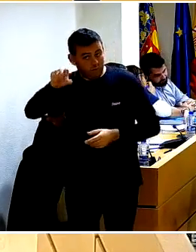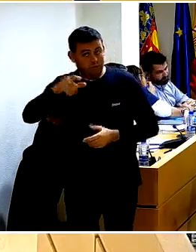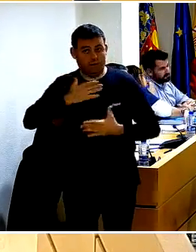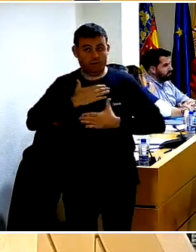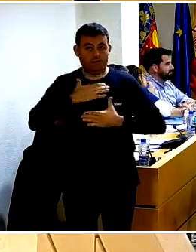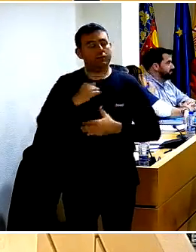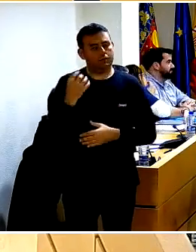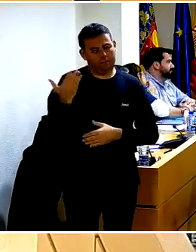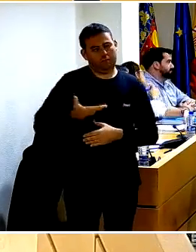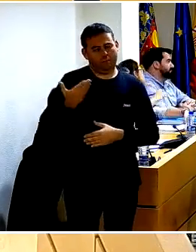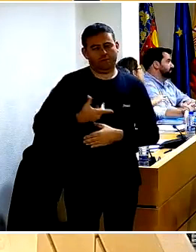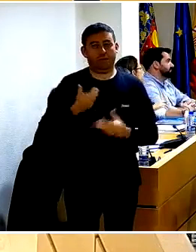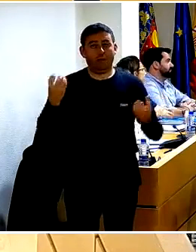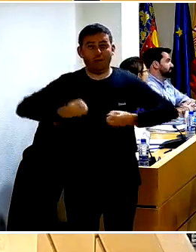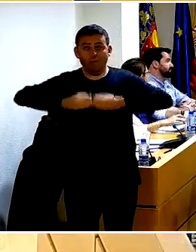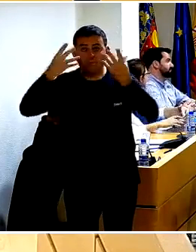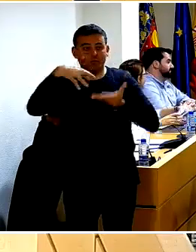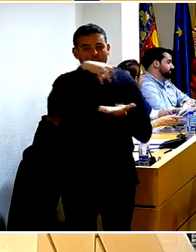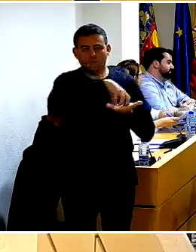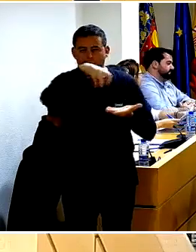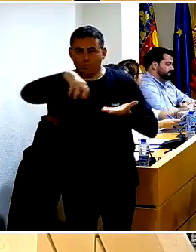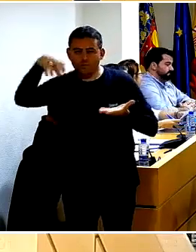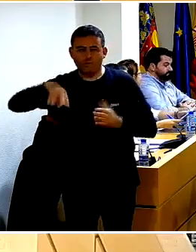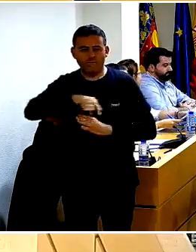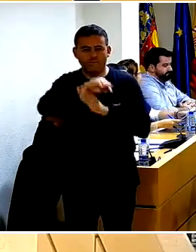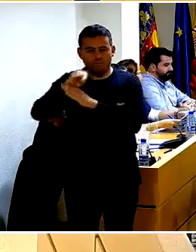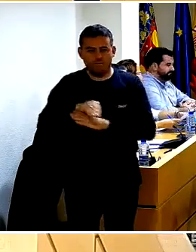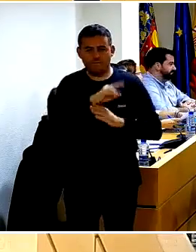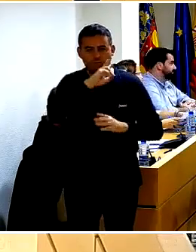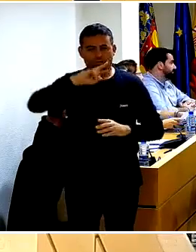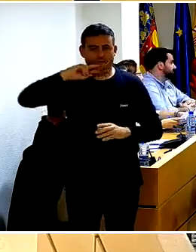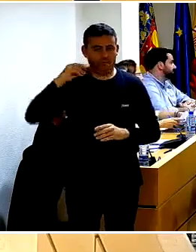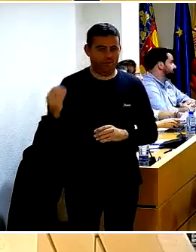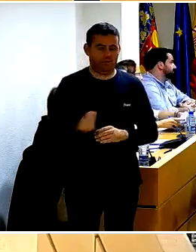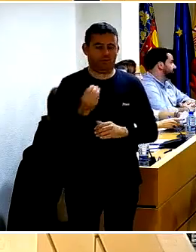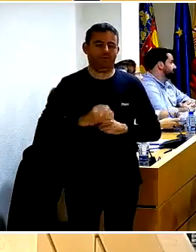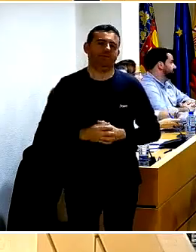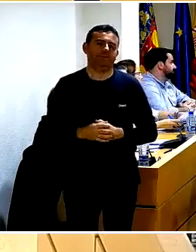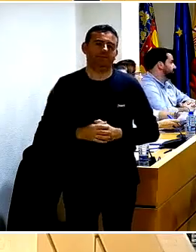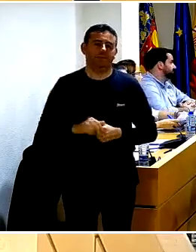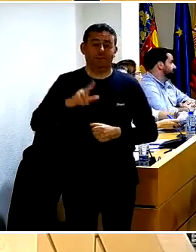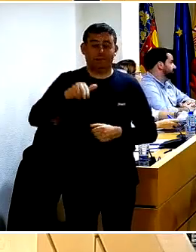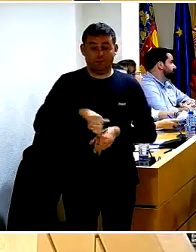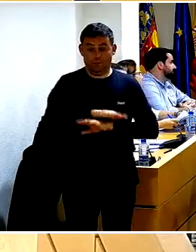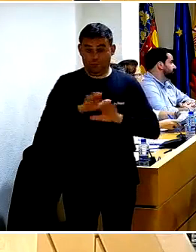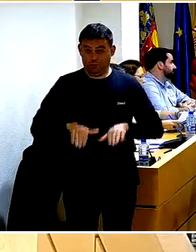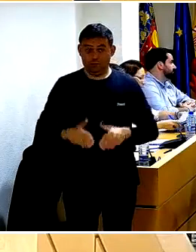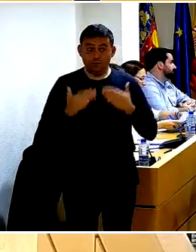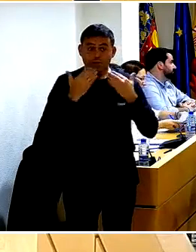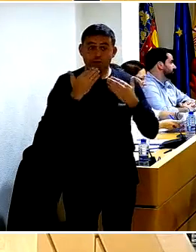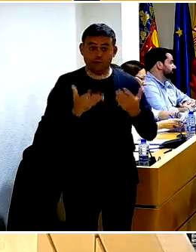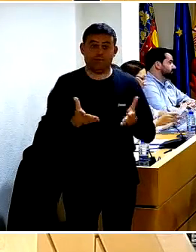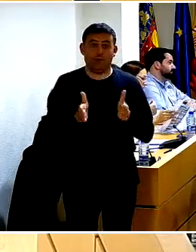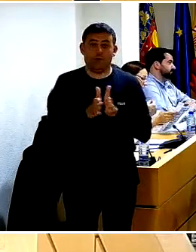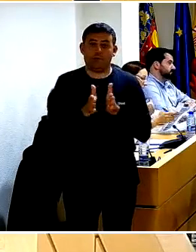manteniment dels edificis i instal·lacions municipals. Per acabar, agrair a les companyes i companys de l'equip de govern